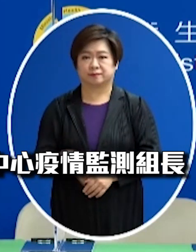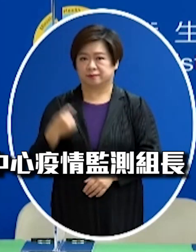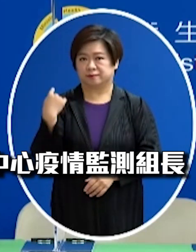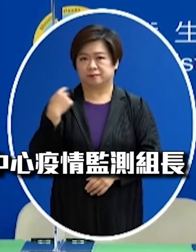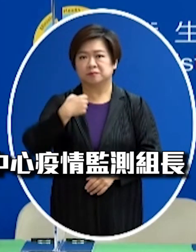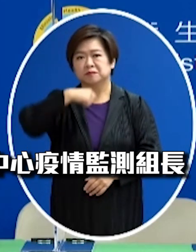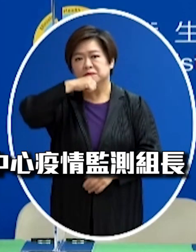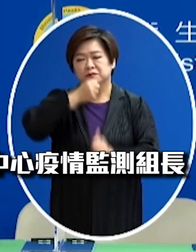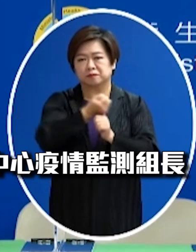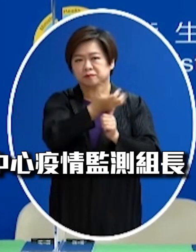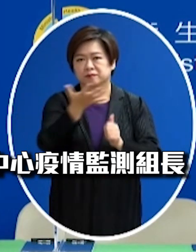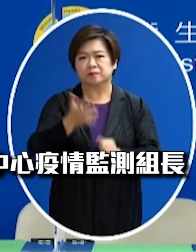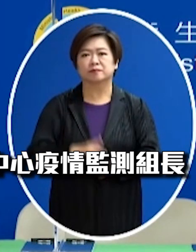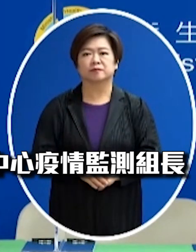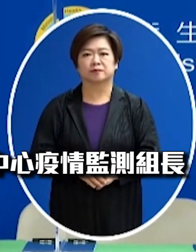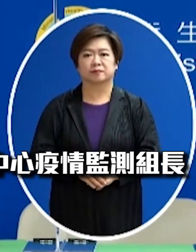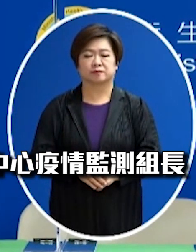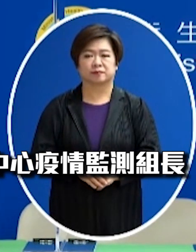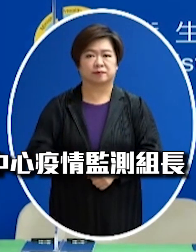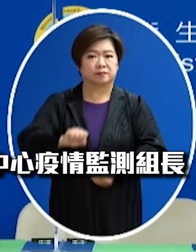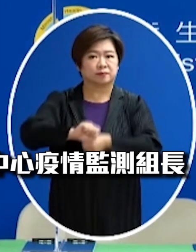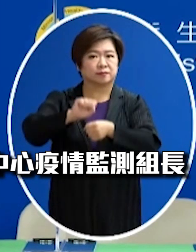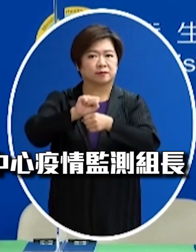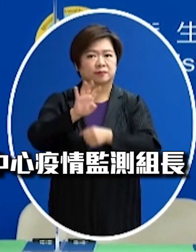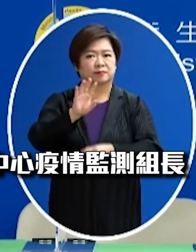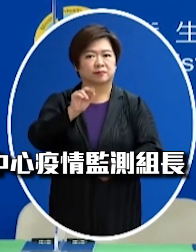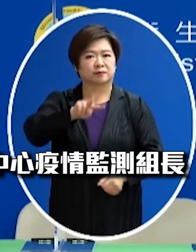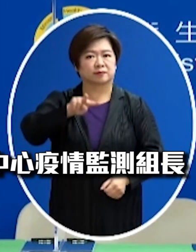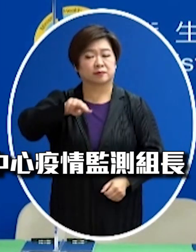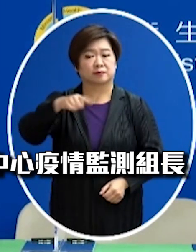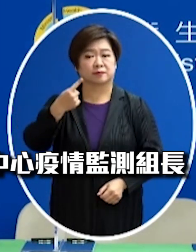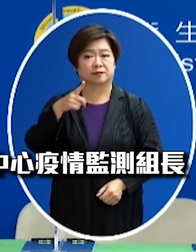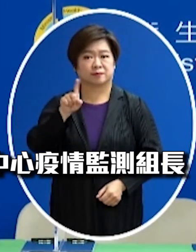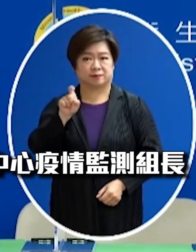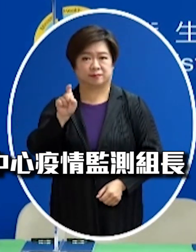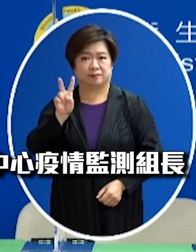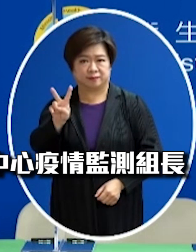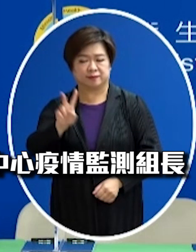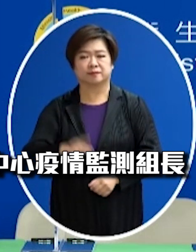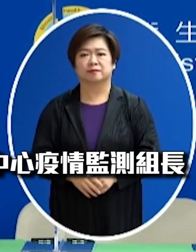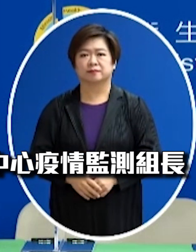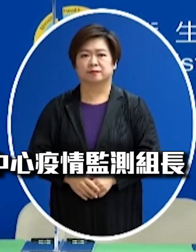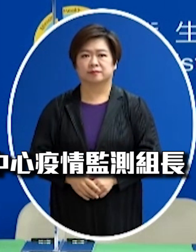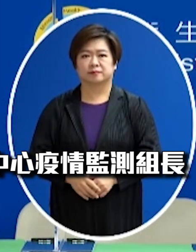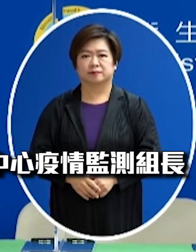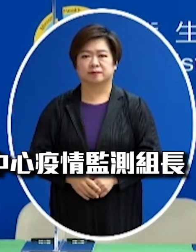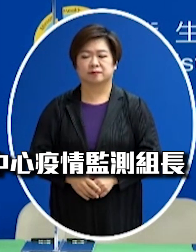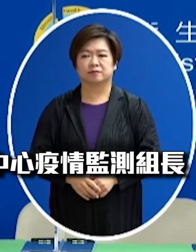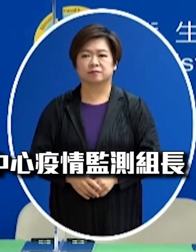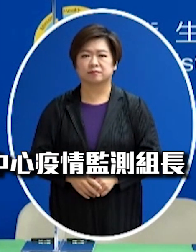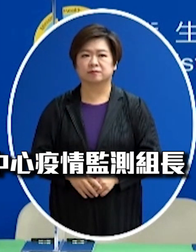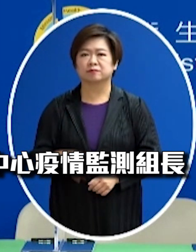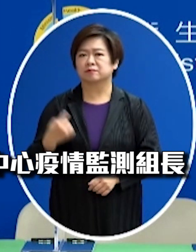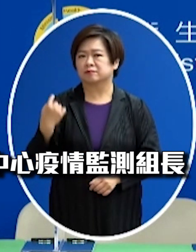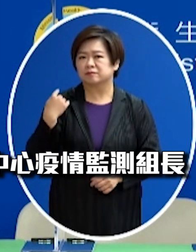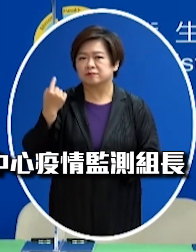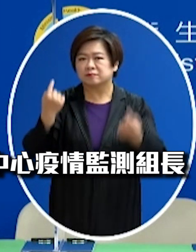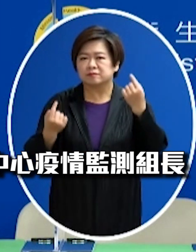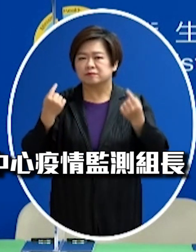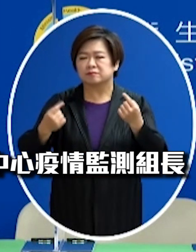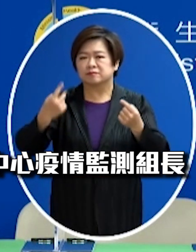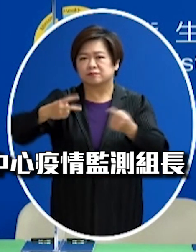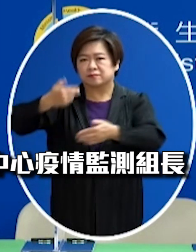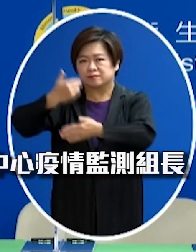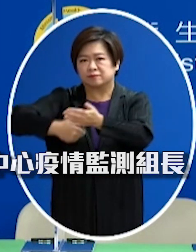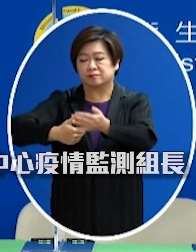昨天本土的病例数是新增加的42,112个哈的人，那比起前一天哈来的少一些，